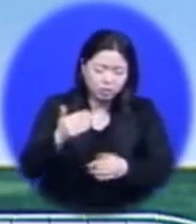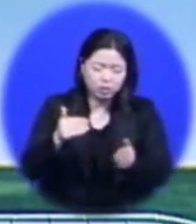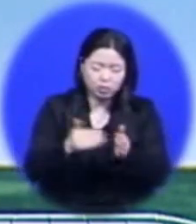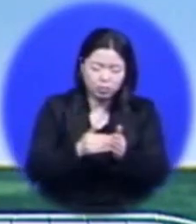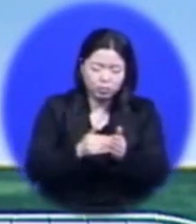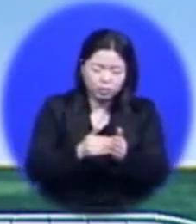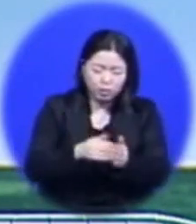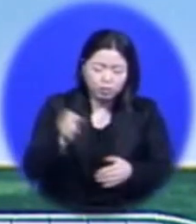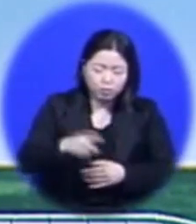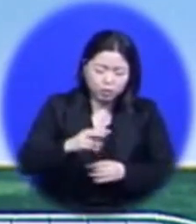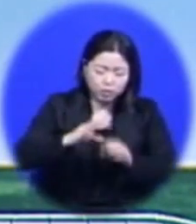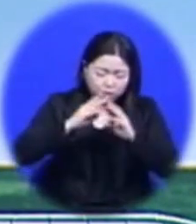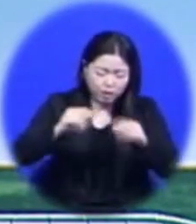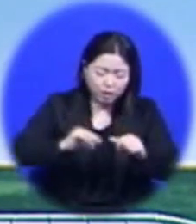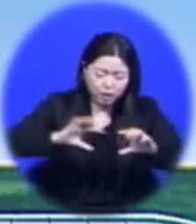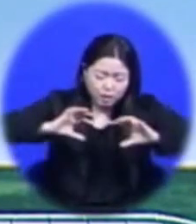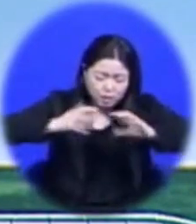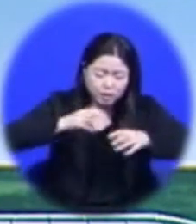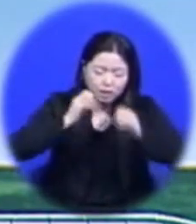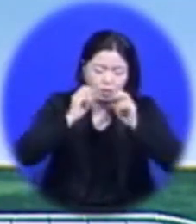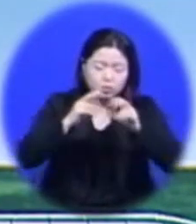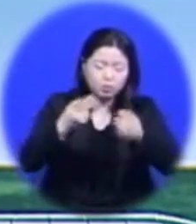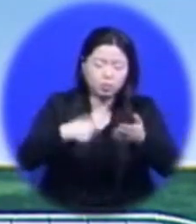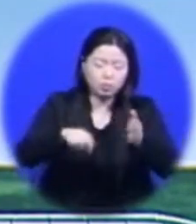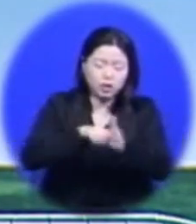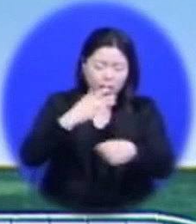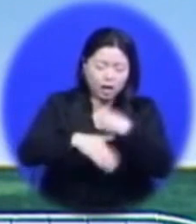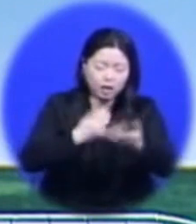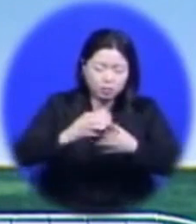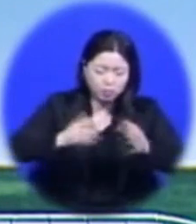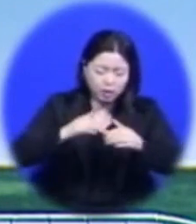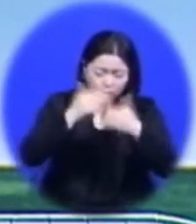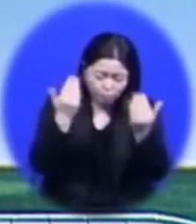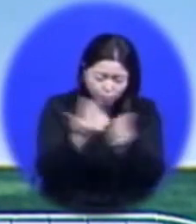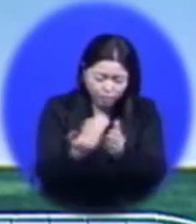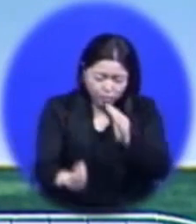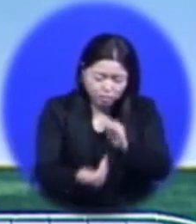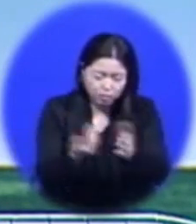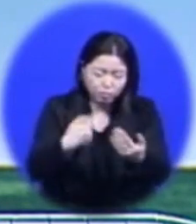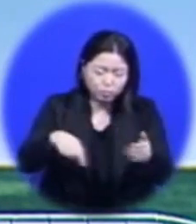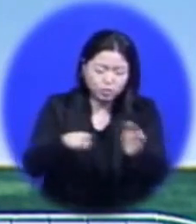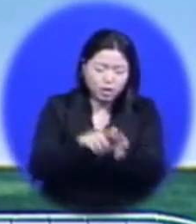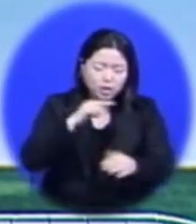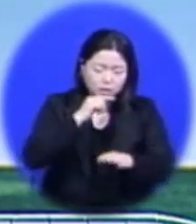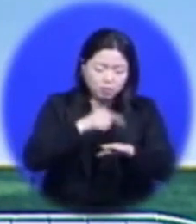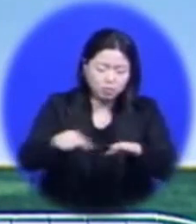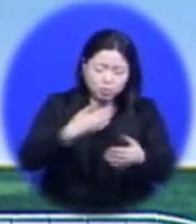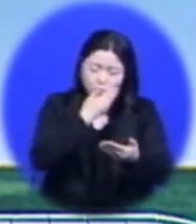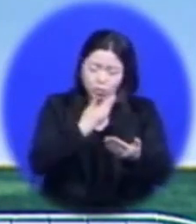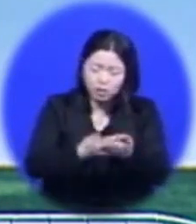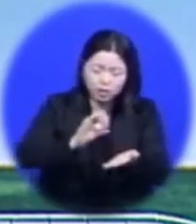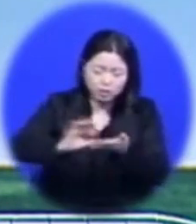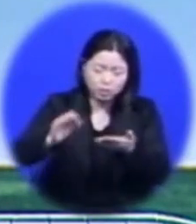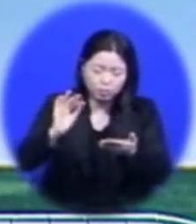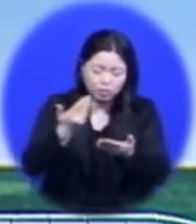땅이 세계 선교를 위해 하나님의 나라 완성을 위해 이 민족이 귀하게 쓰여지게